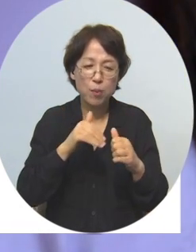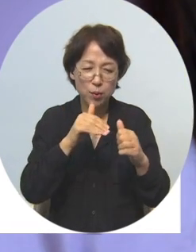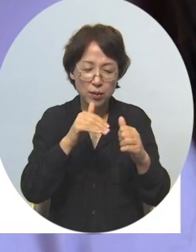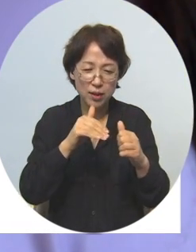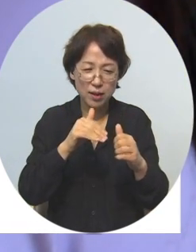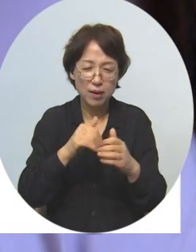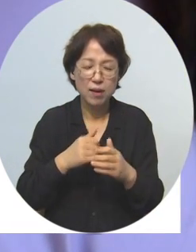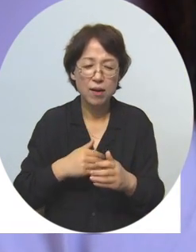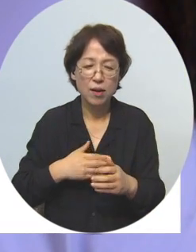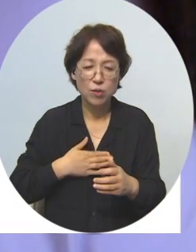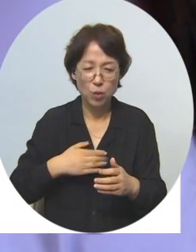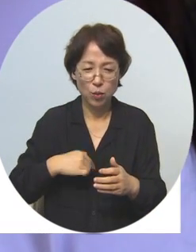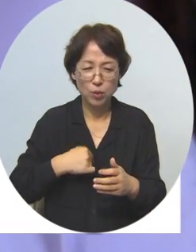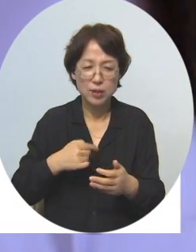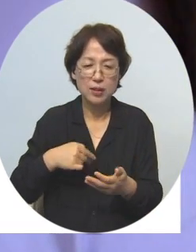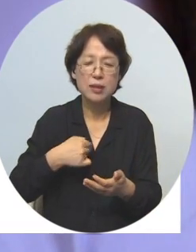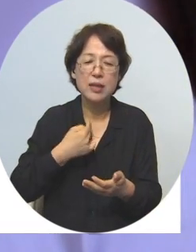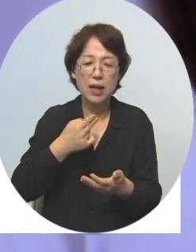수 있는